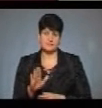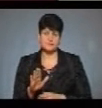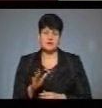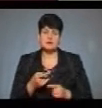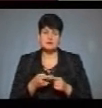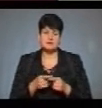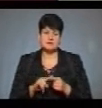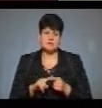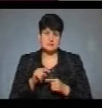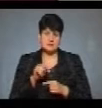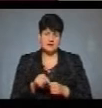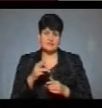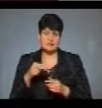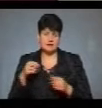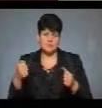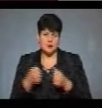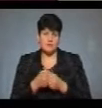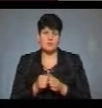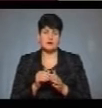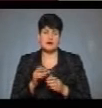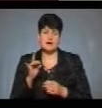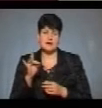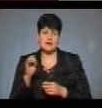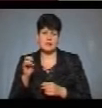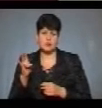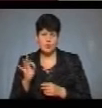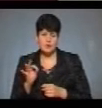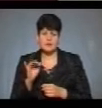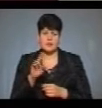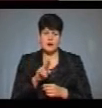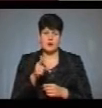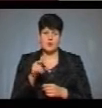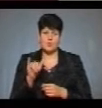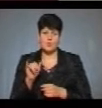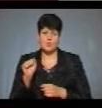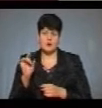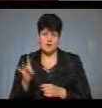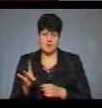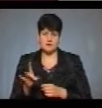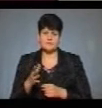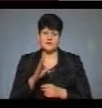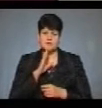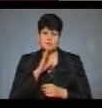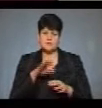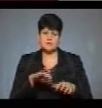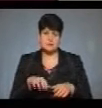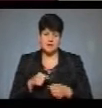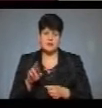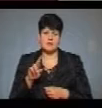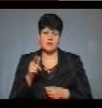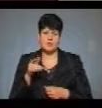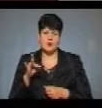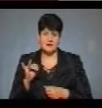Катерина Басалига. У ДТП потрапили автівки «Рено» і «Ягуар». З травмами госпіталізували водійку «Ягуара» і дитину, яка була у